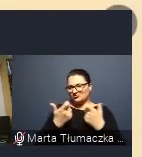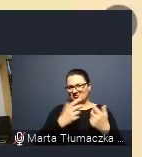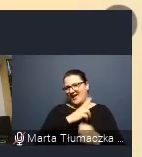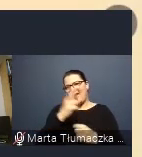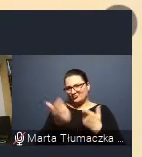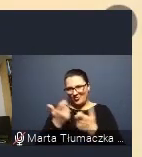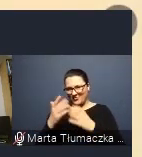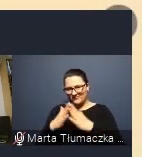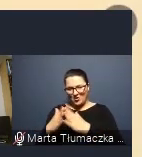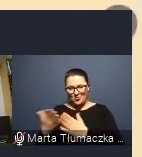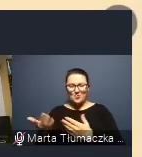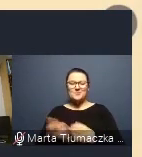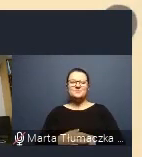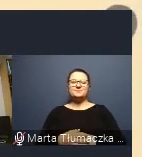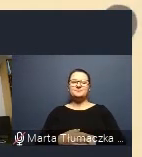nas w domu na co dzień.